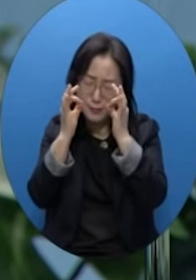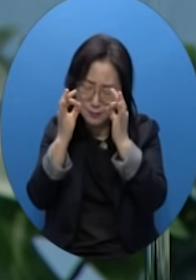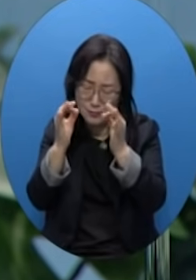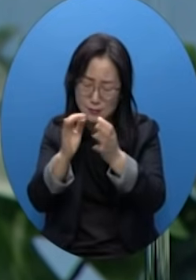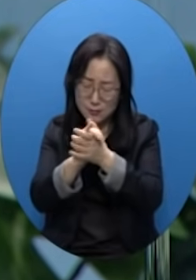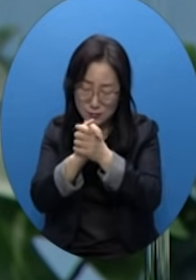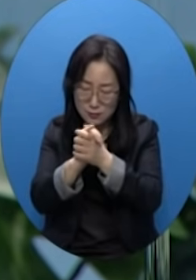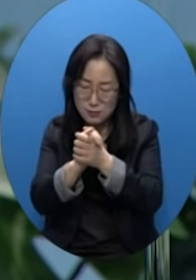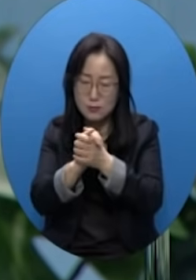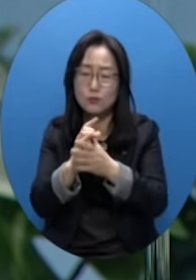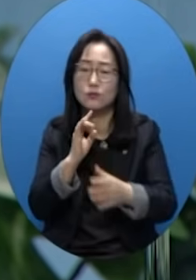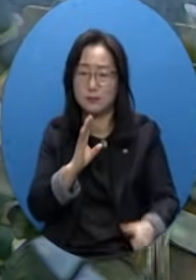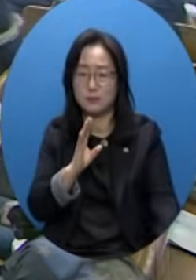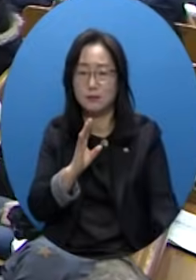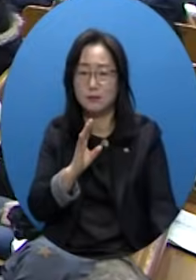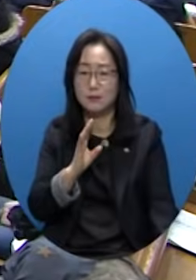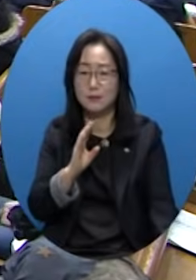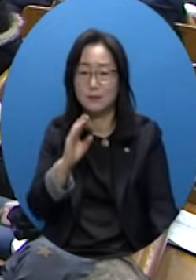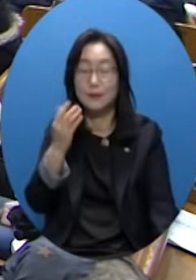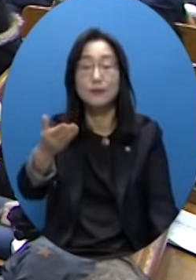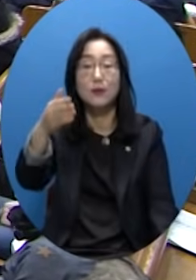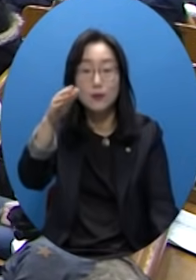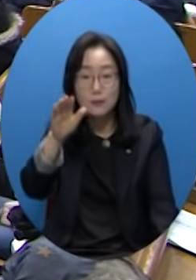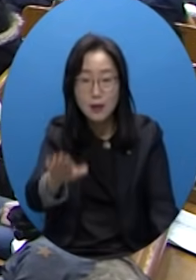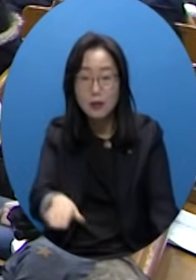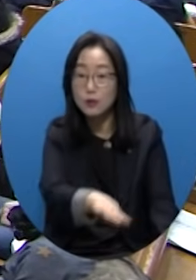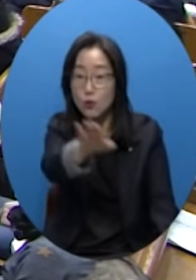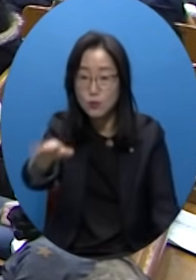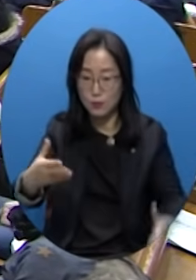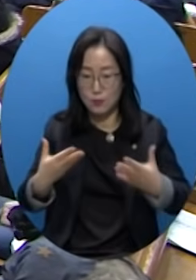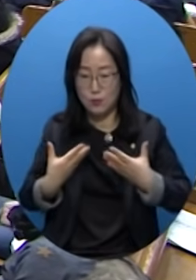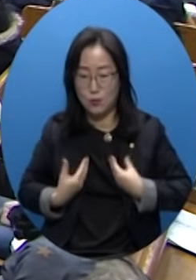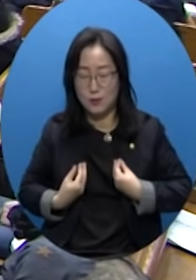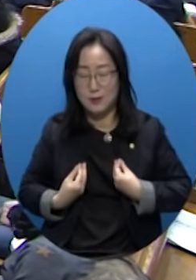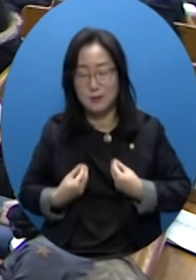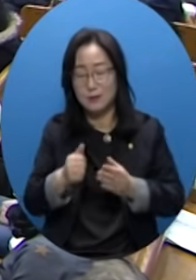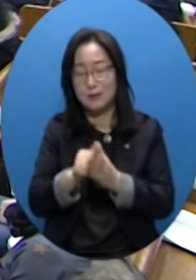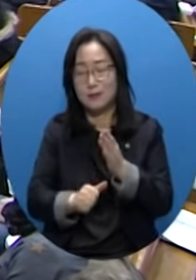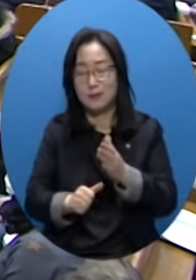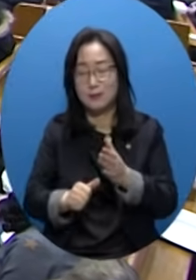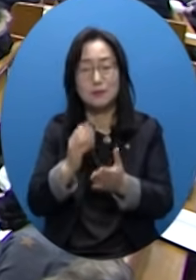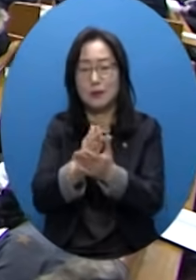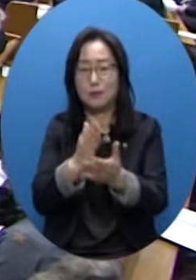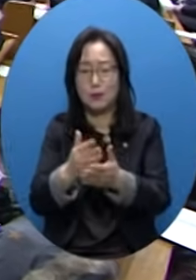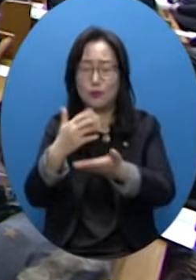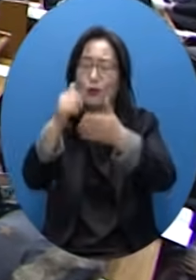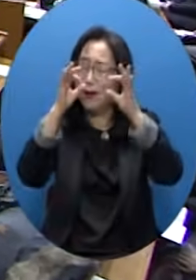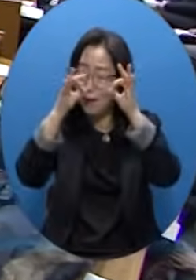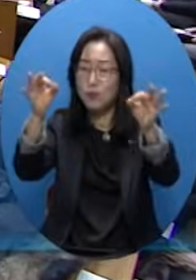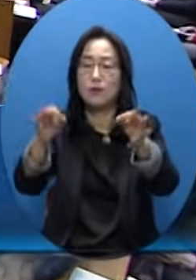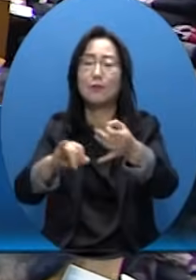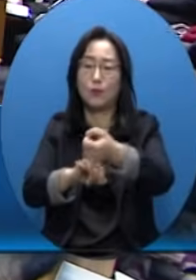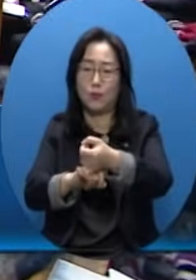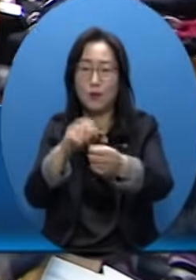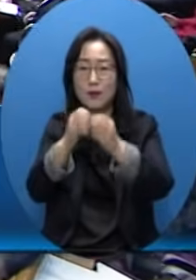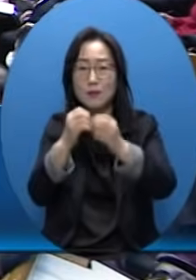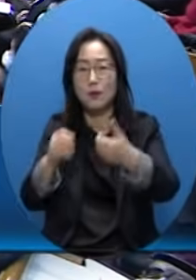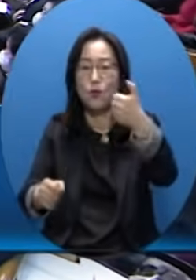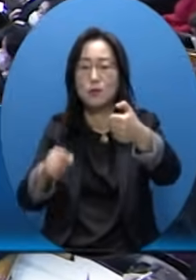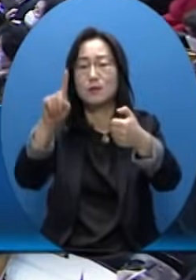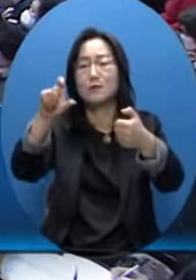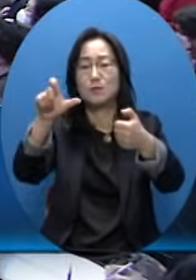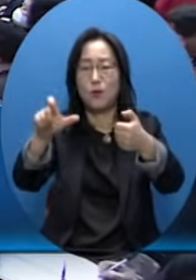것입니다 그러나 그러한 때 여러분 포기하지 말고 낙지 맡지 말 주님께 부르지 시기 바랍니다 시편 50편 15